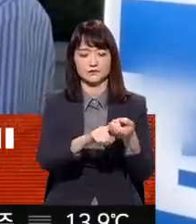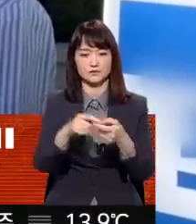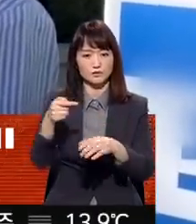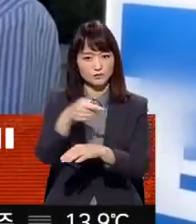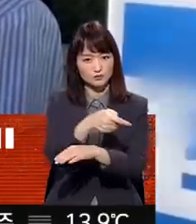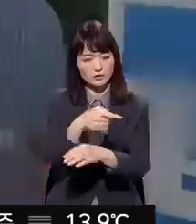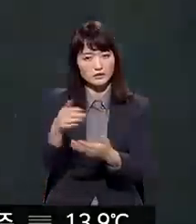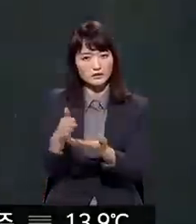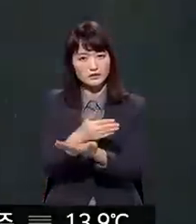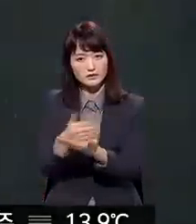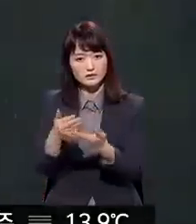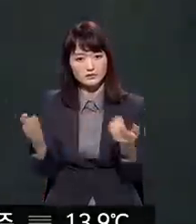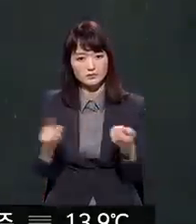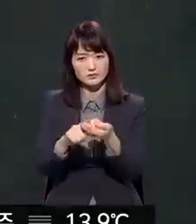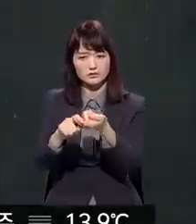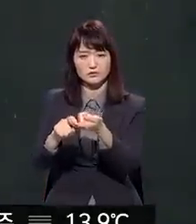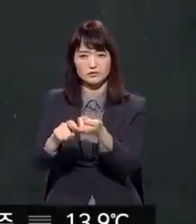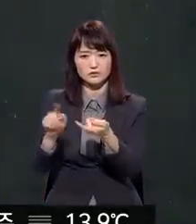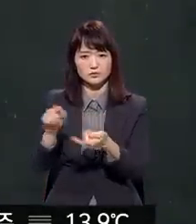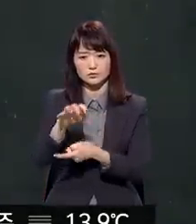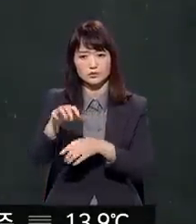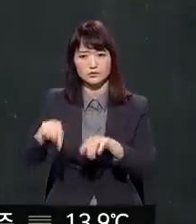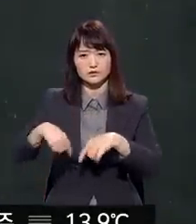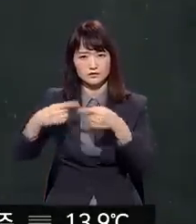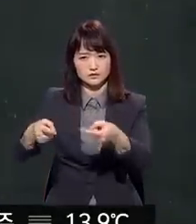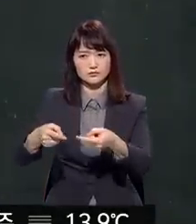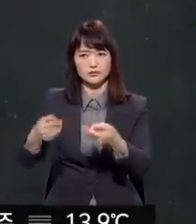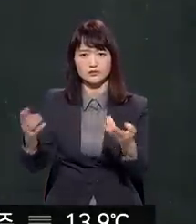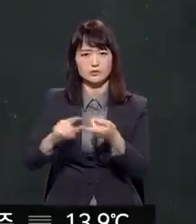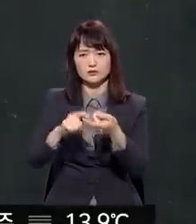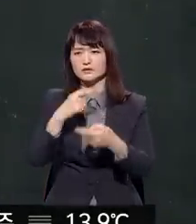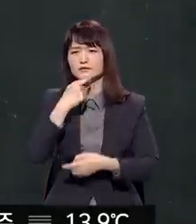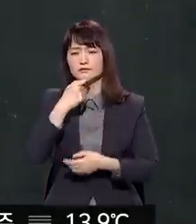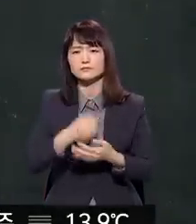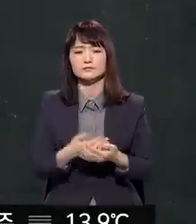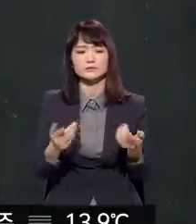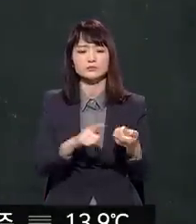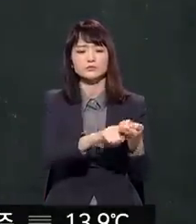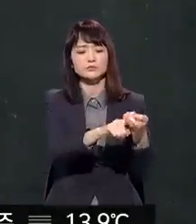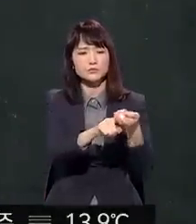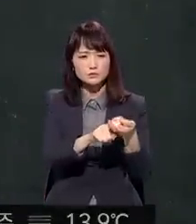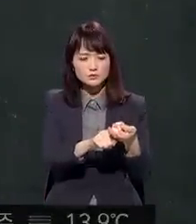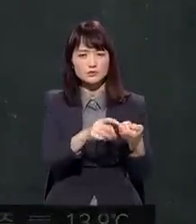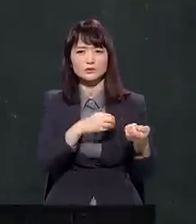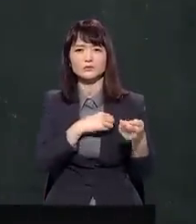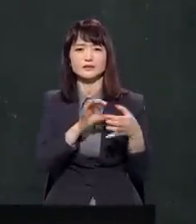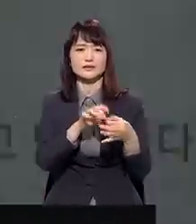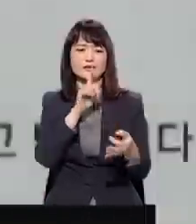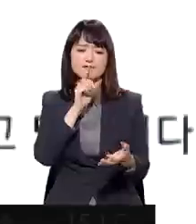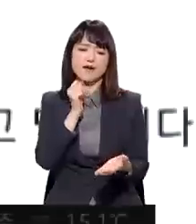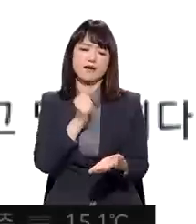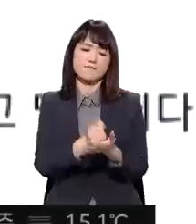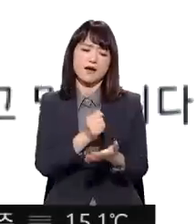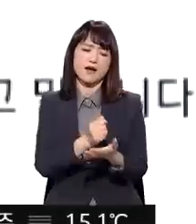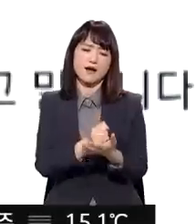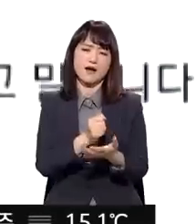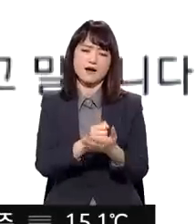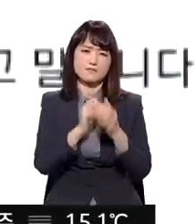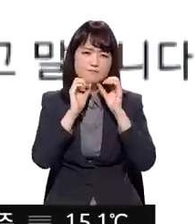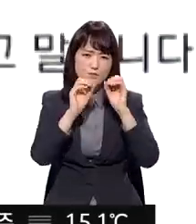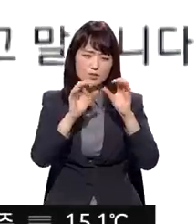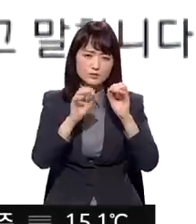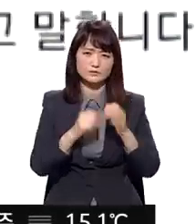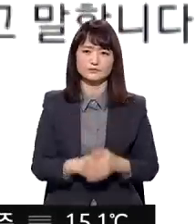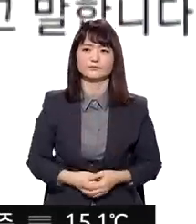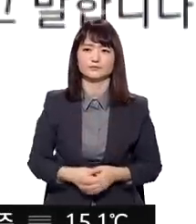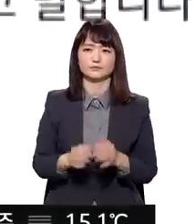어느 자리에서든지 노조가 싫다고 말한다 이런 내용이었는데 그러니까 노동조합과 조합원을 두고 한 험담을 폭로하는 내용이었던 겁니다.